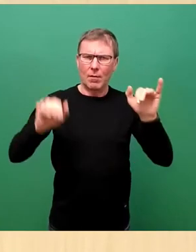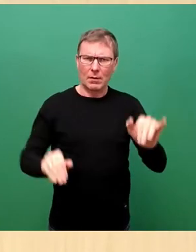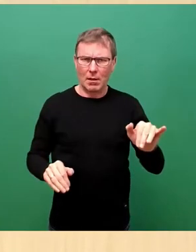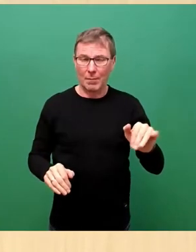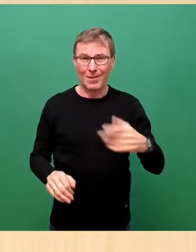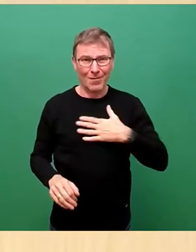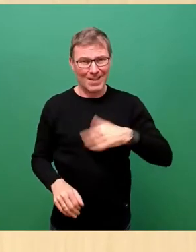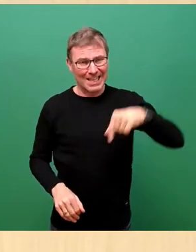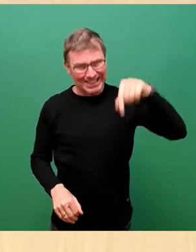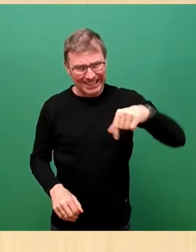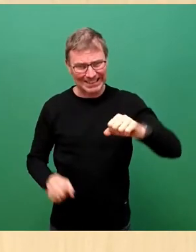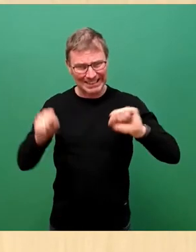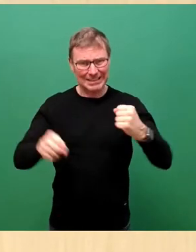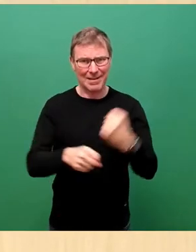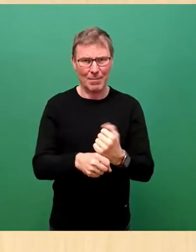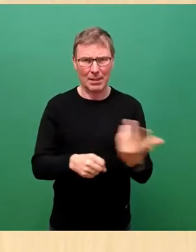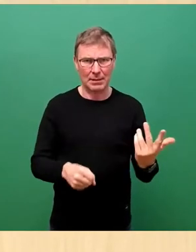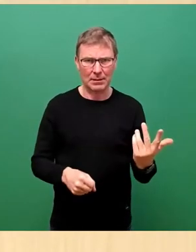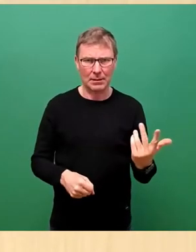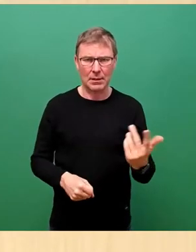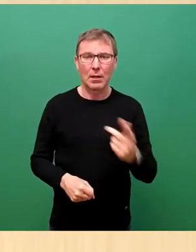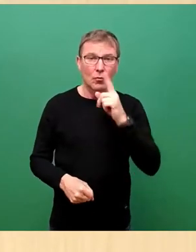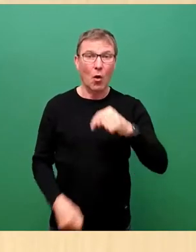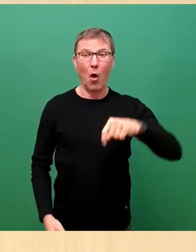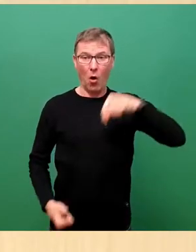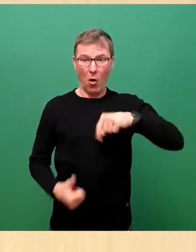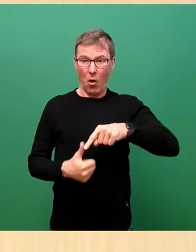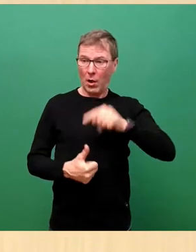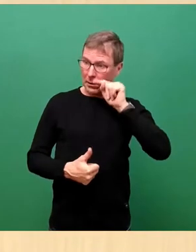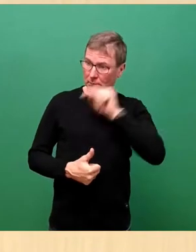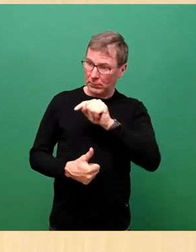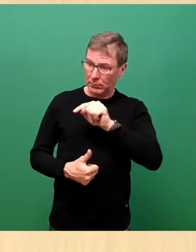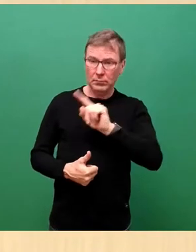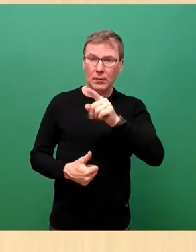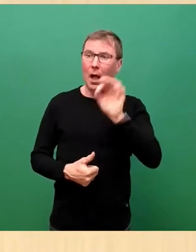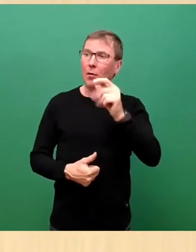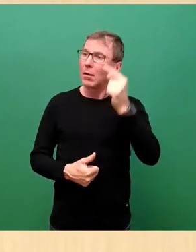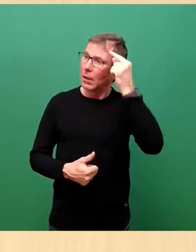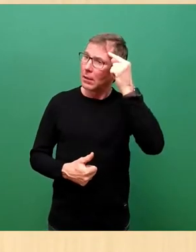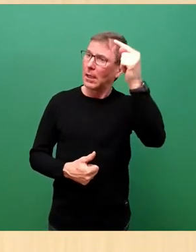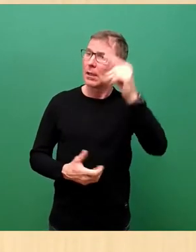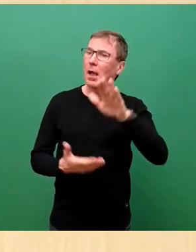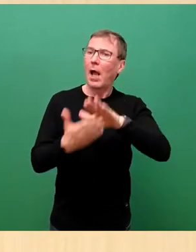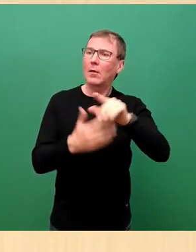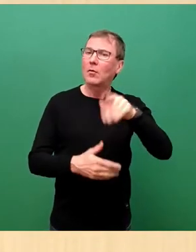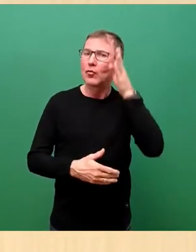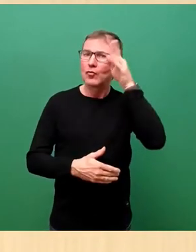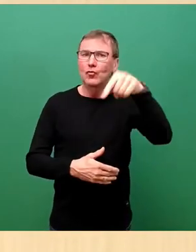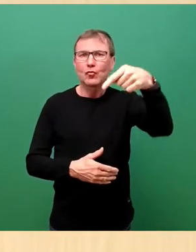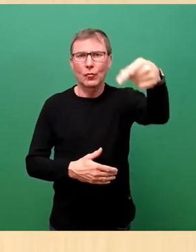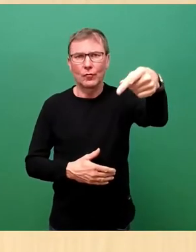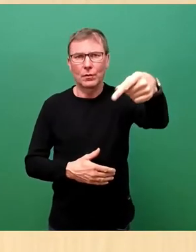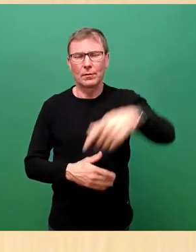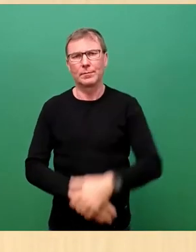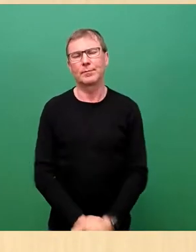tun, nicht nur das Heute im Blick haben, sondern auch das Morgen und